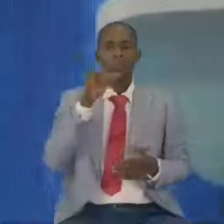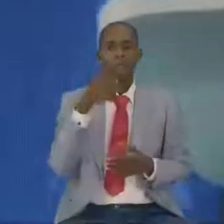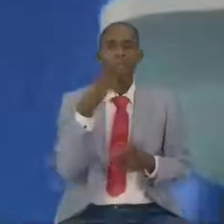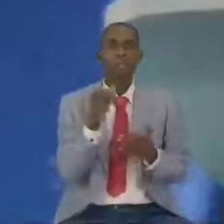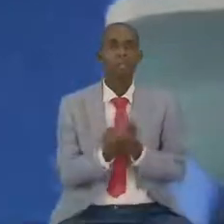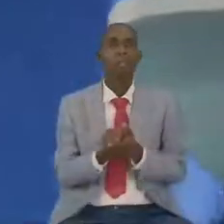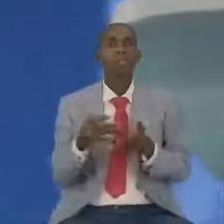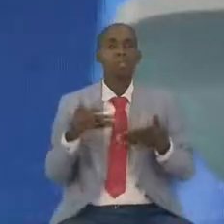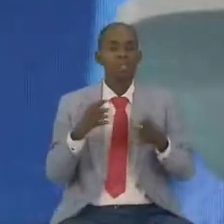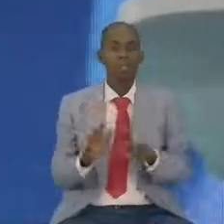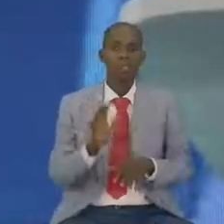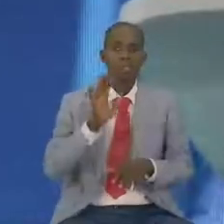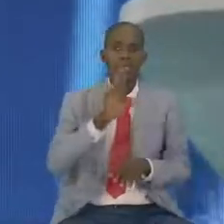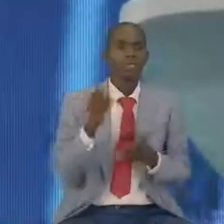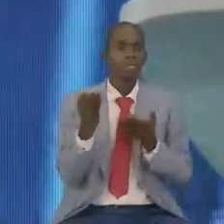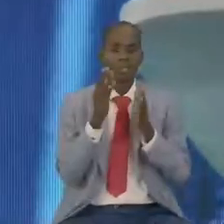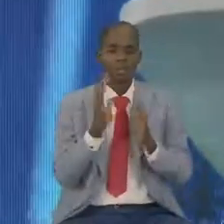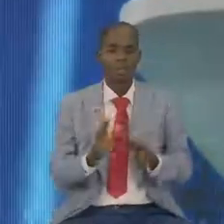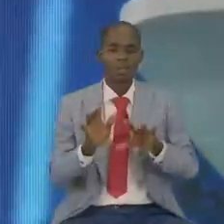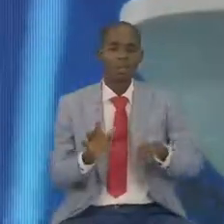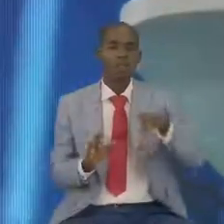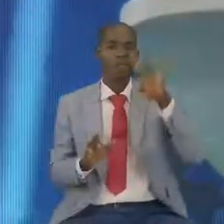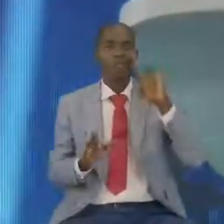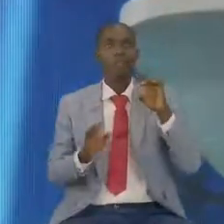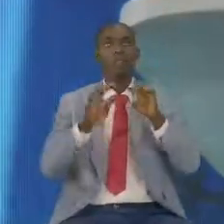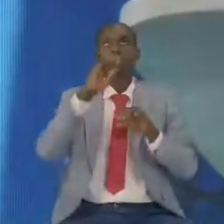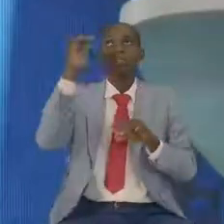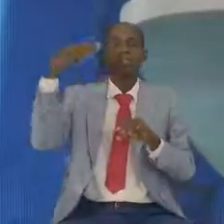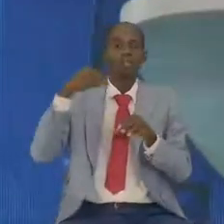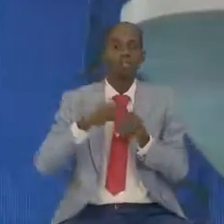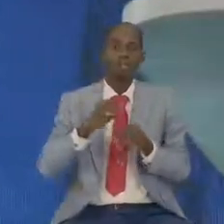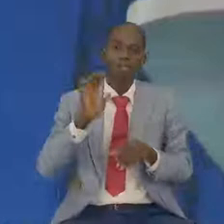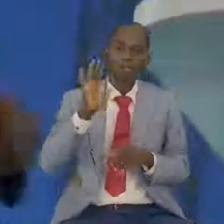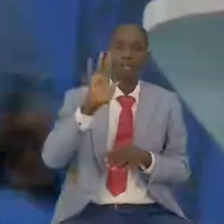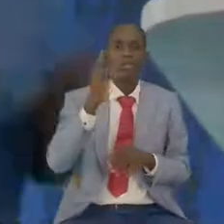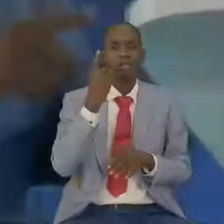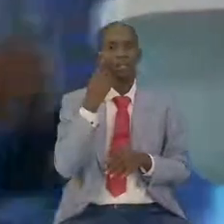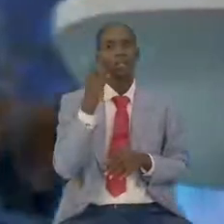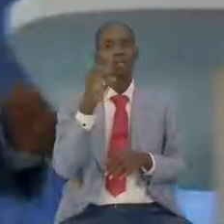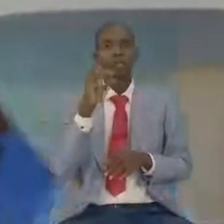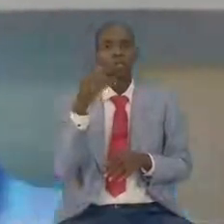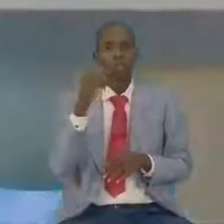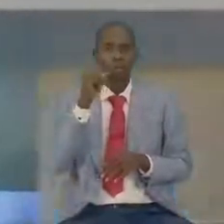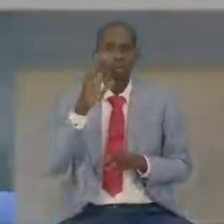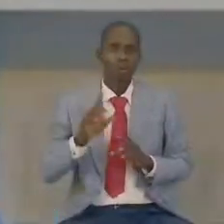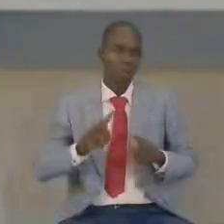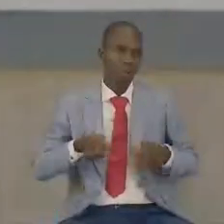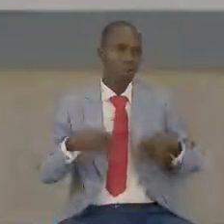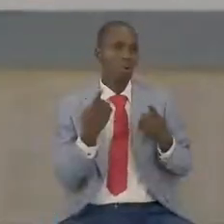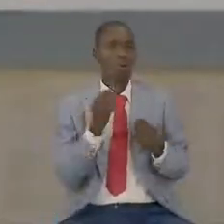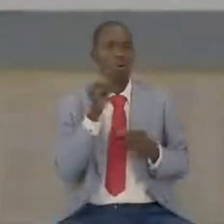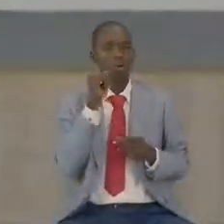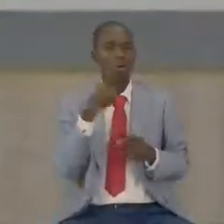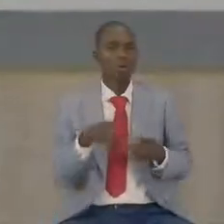Verset 18, elle dit que ta servante trouve grâce à tes yeux. Et cette femme s'en alla. Elle